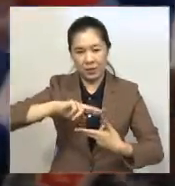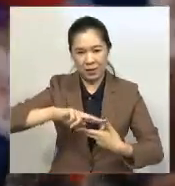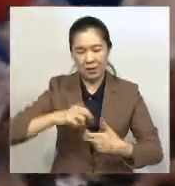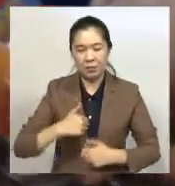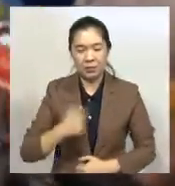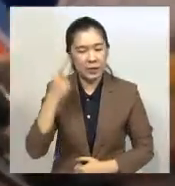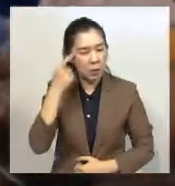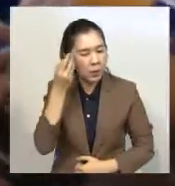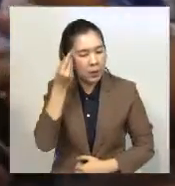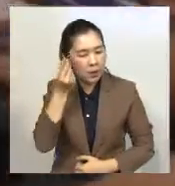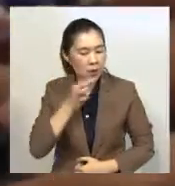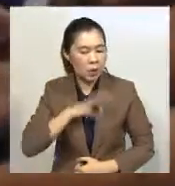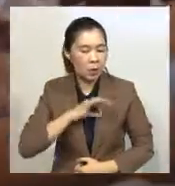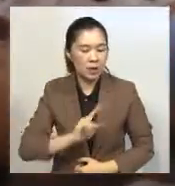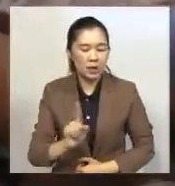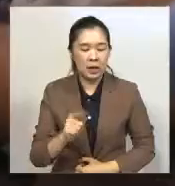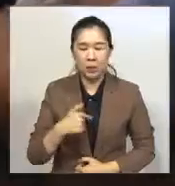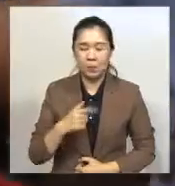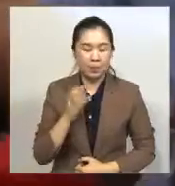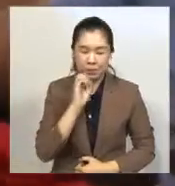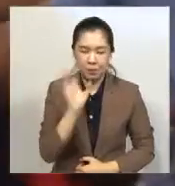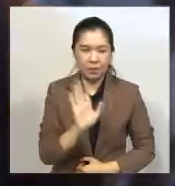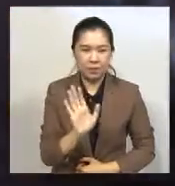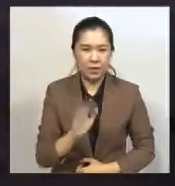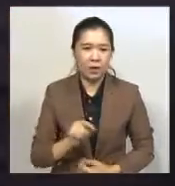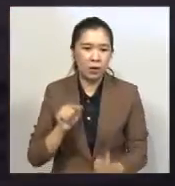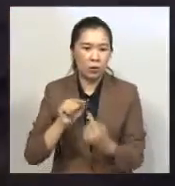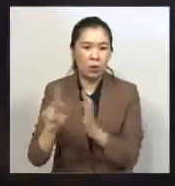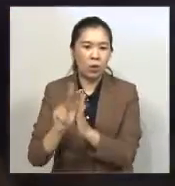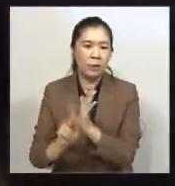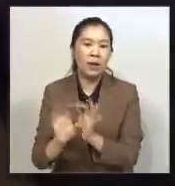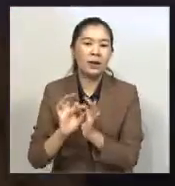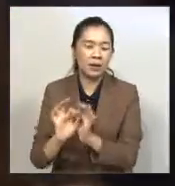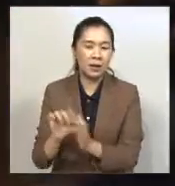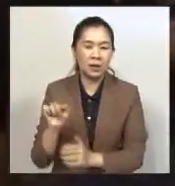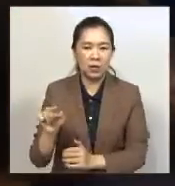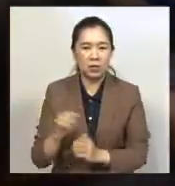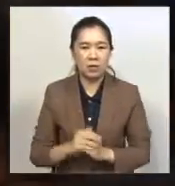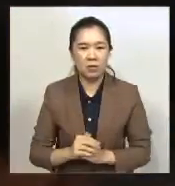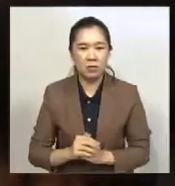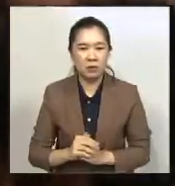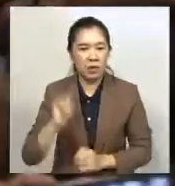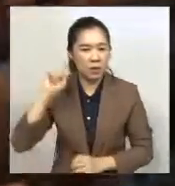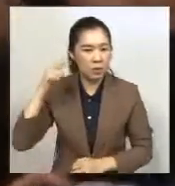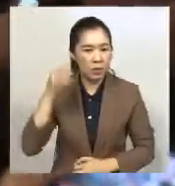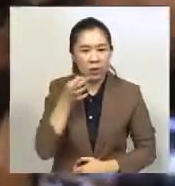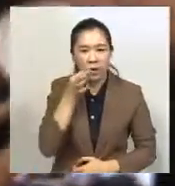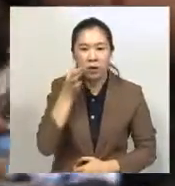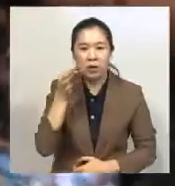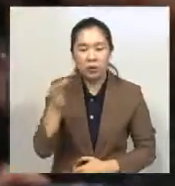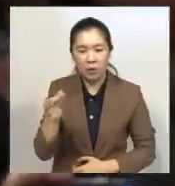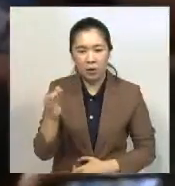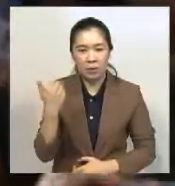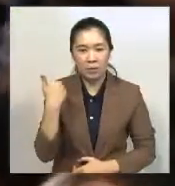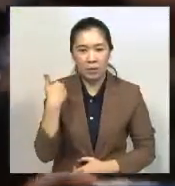ธแสดงความคิดเห็นเรื่องนี้ค่ะขอให้เป็นเรื่องของกฎหมายอีกทั้งไม่ทราบกรณีที่นางสาวปารีณาแจ้งความเอาผิดนายยุทธเลิศนะคะเพ